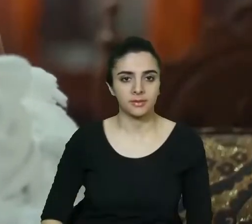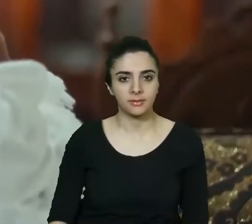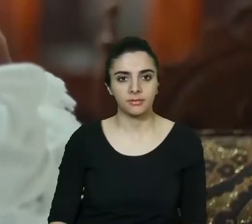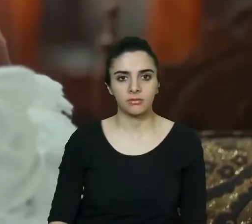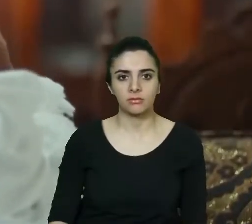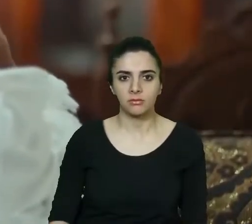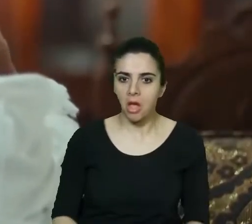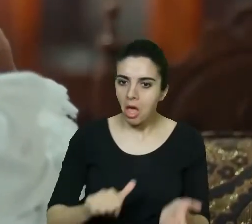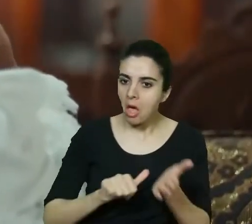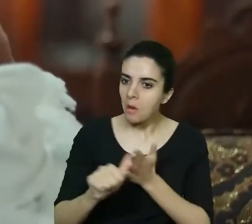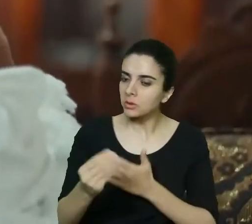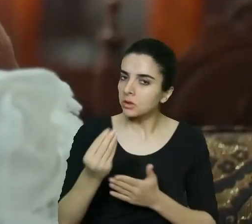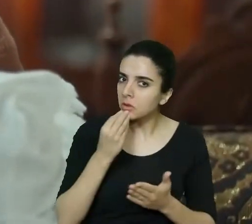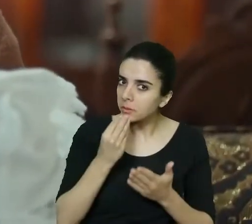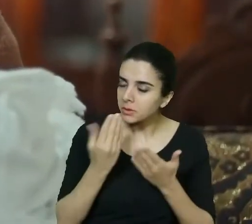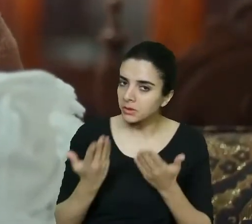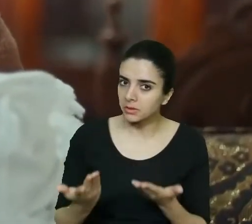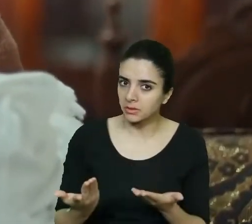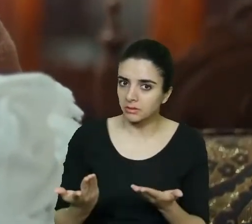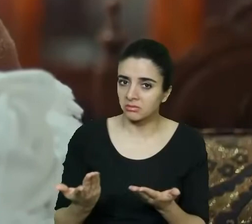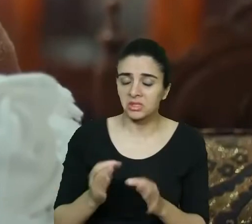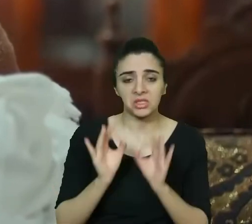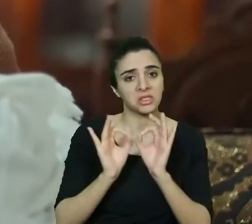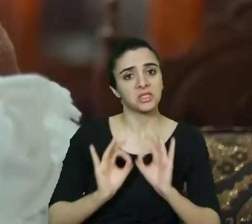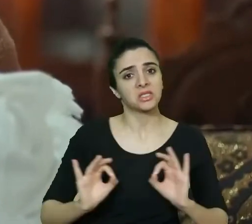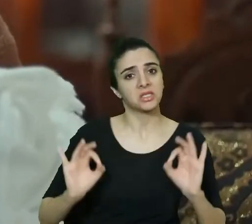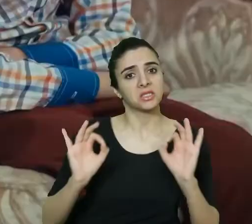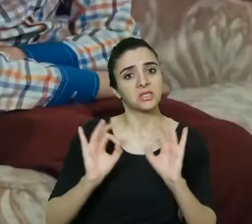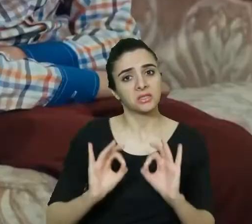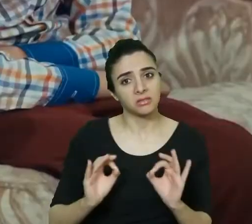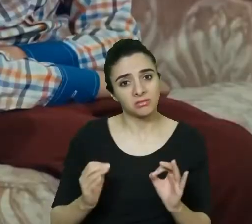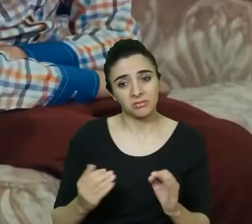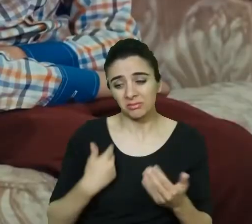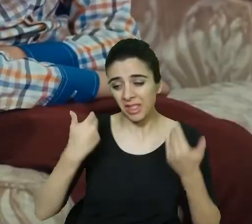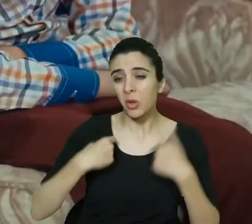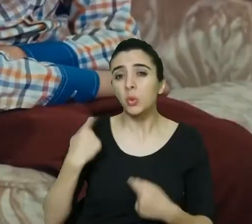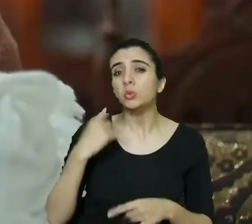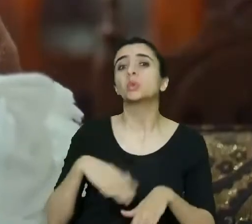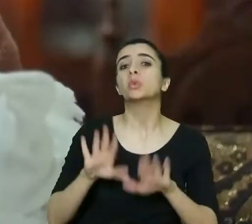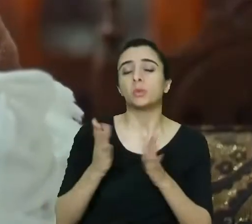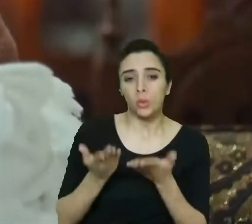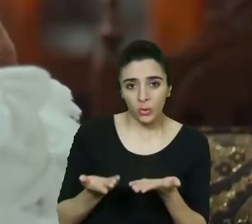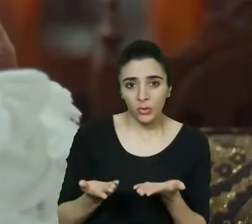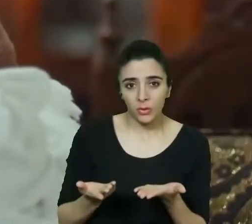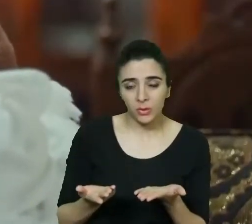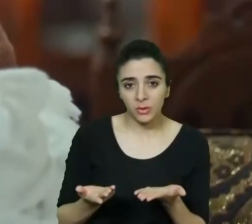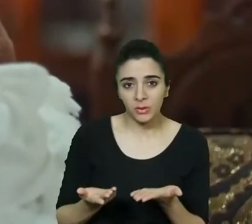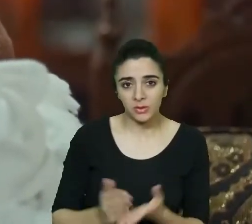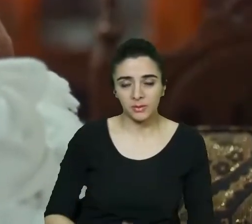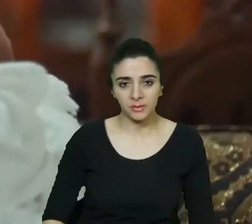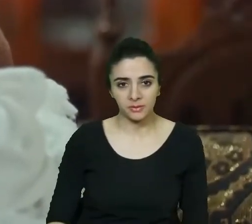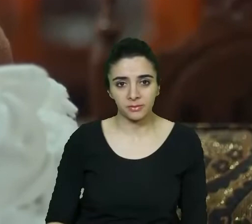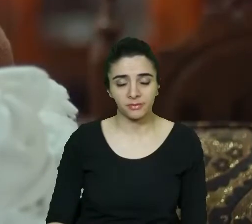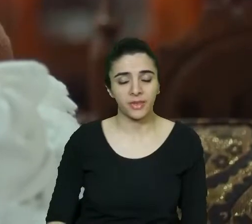sessiz oturuyorlar. Hepsini de yemişler. Hiç. Emine'yi düşünen kim? Kucağındaki Sevde'ye